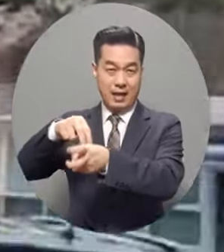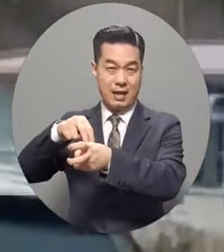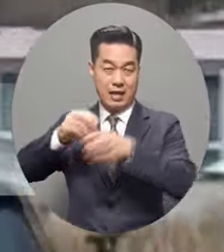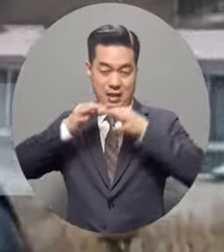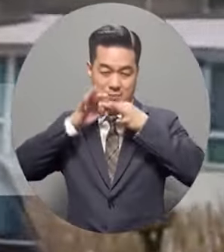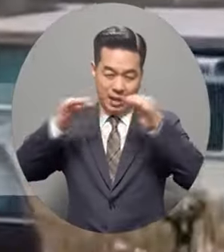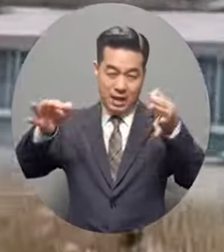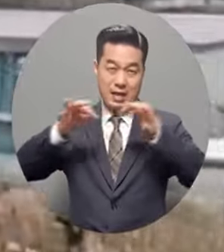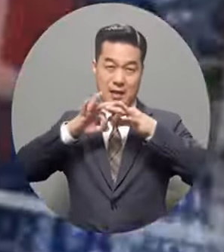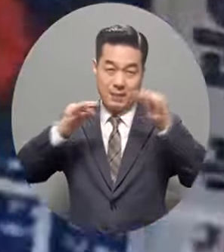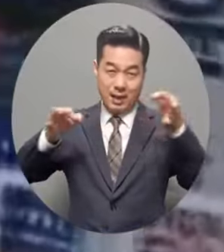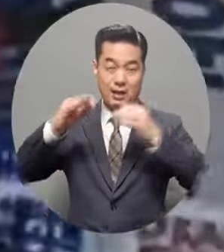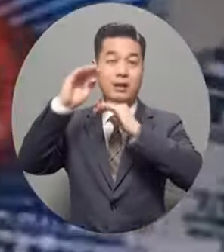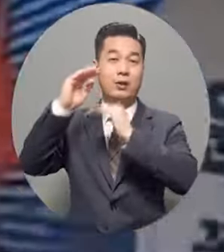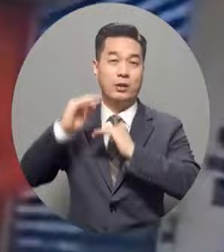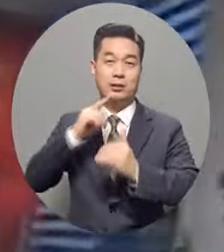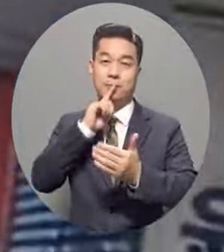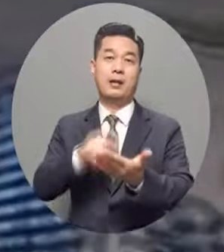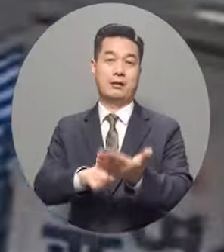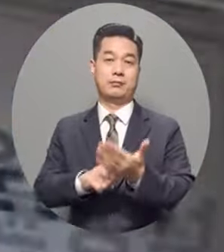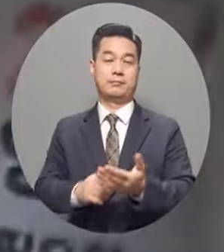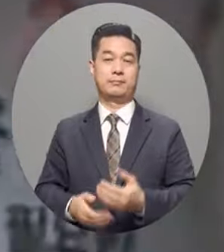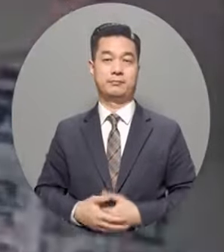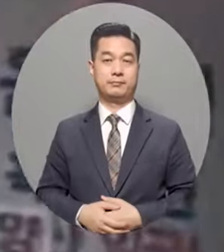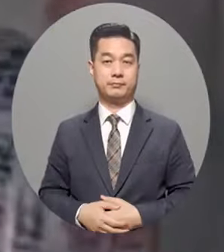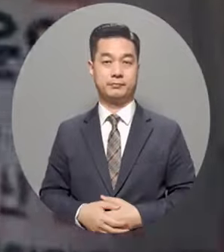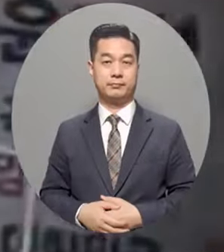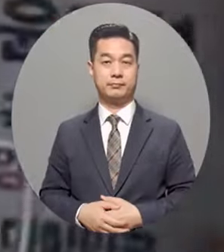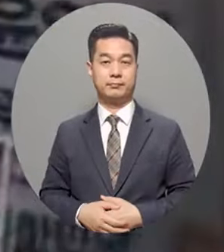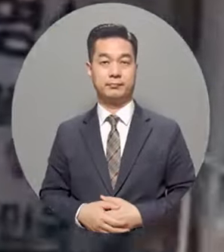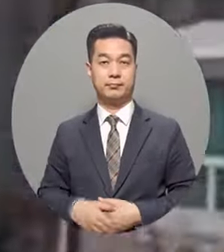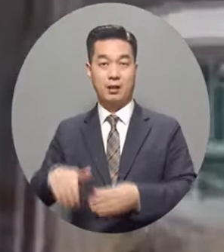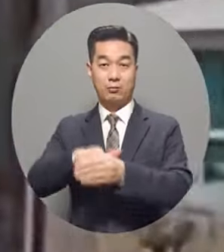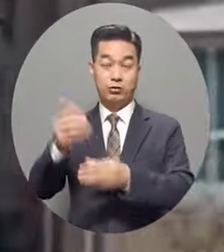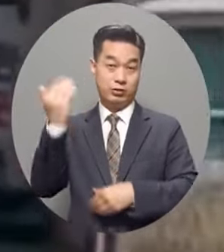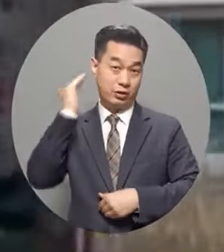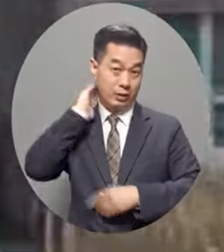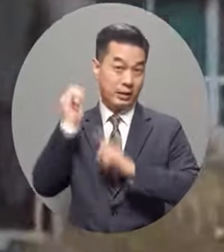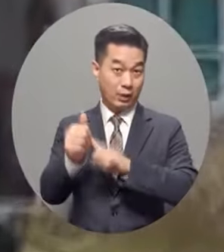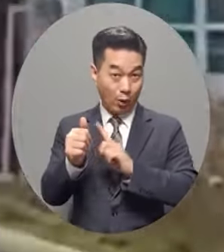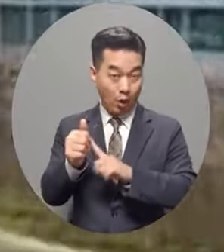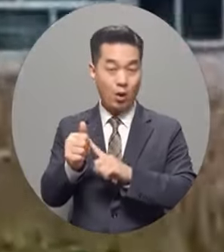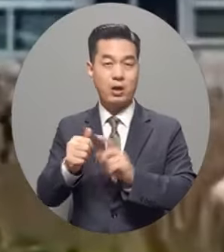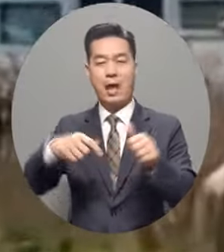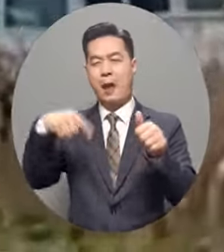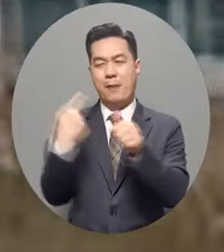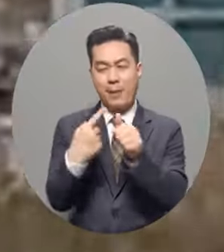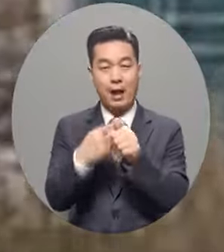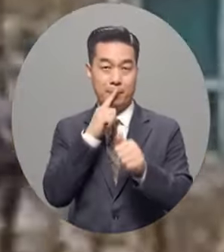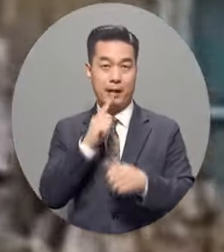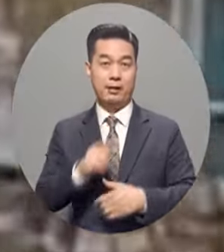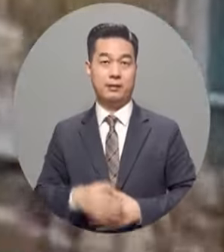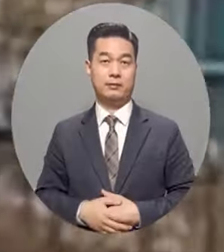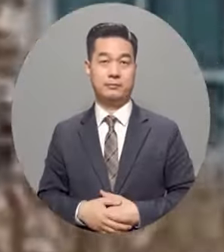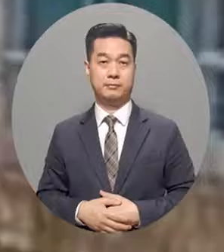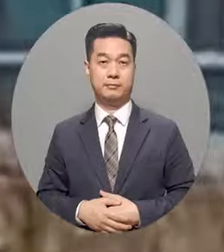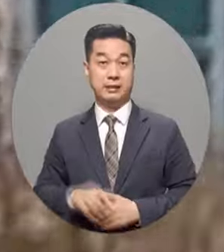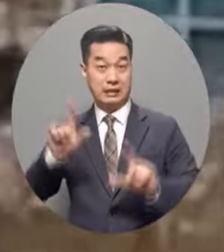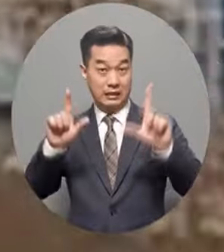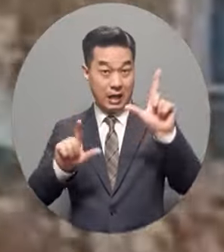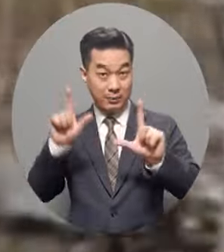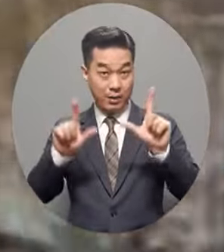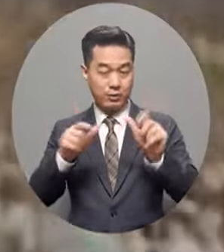문제의 발언은 이 과정에서 나왔습니다. 문 전 대통령에 대해 노골적인 막말을 한 것. 이 장면은